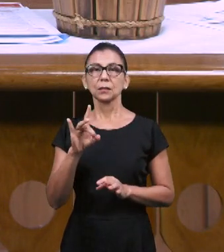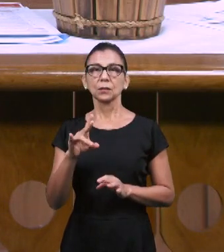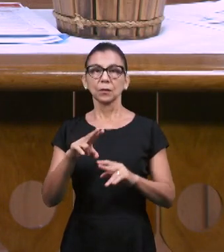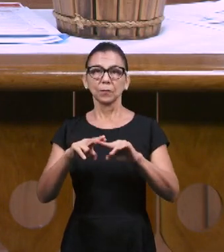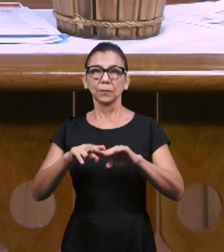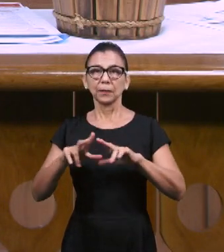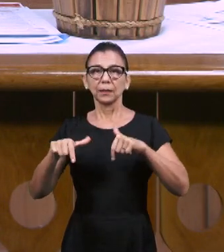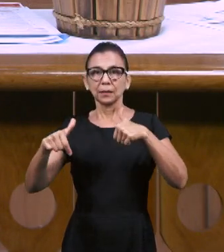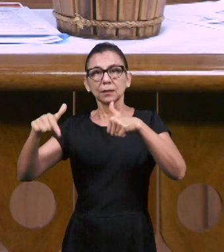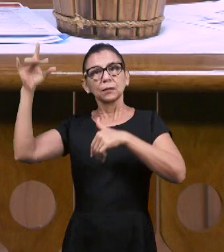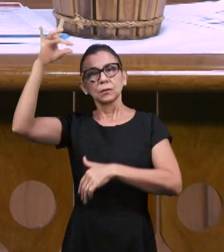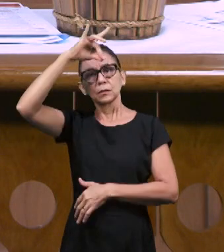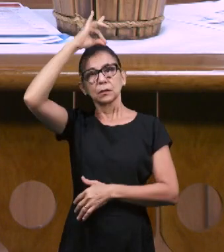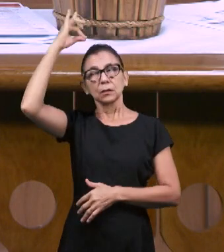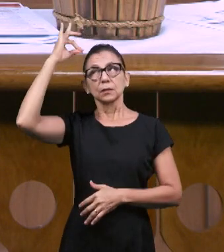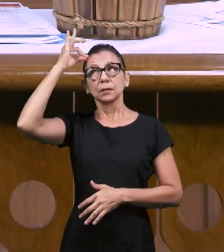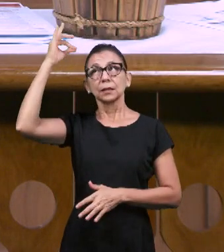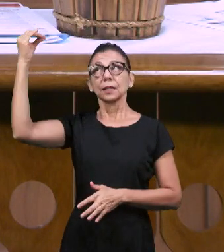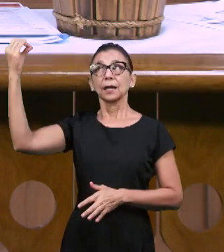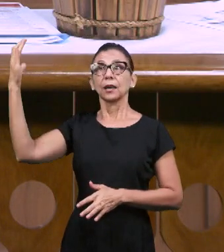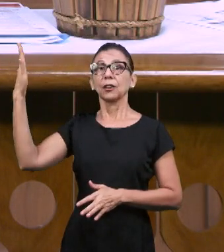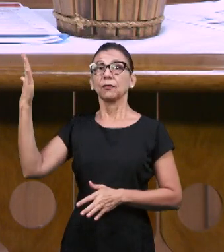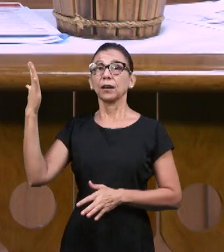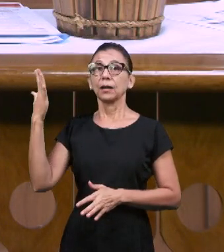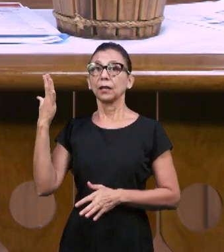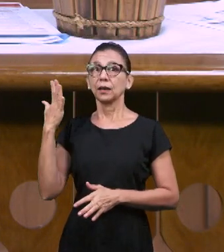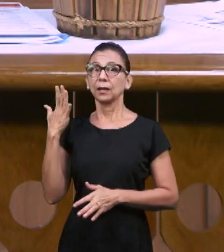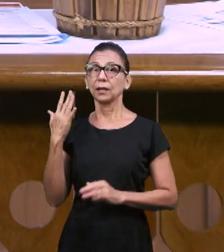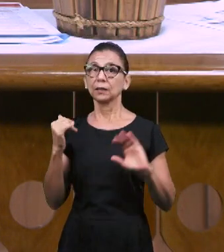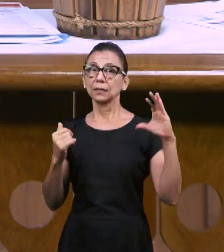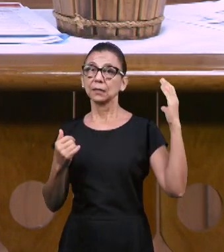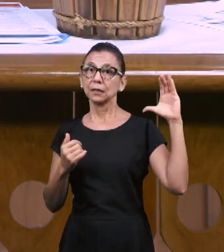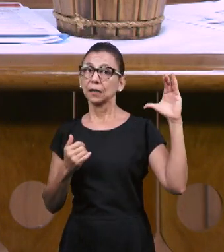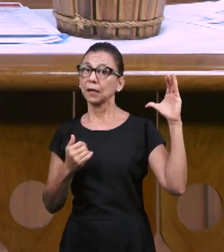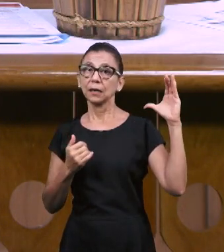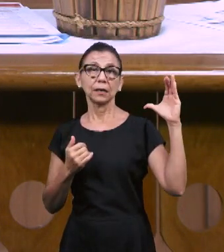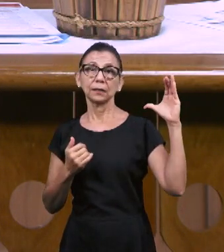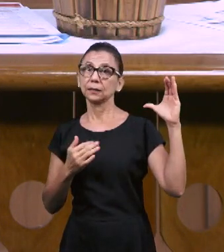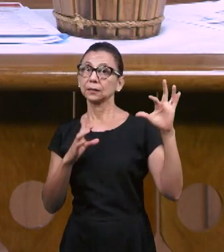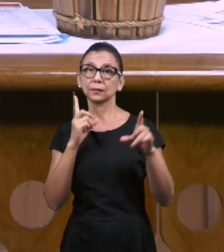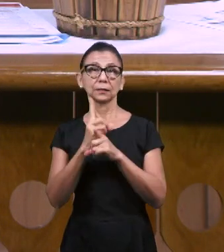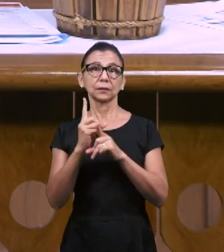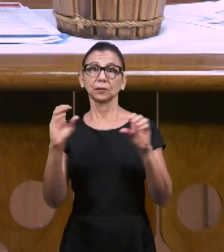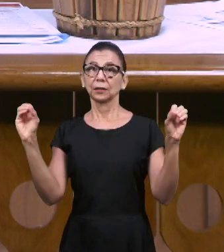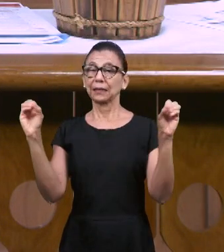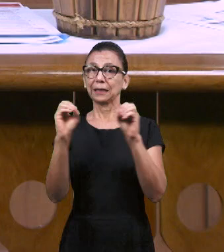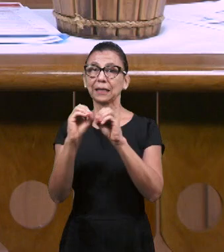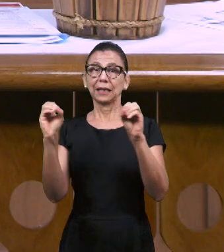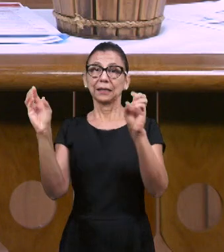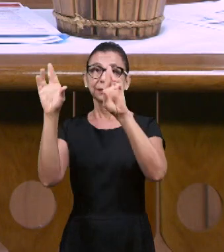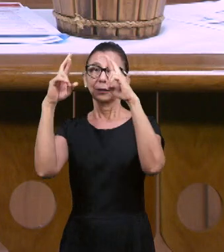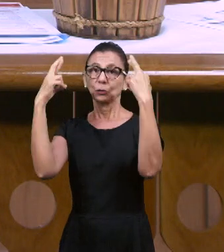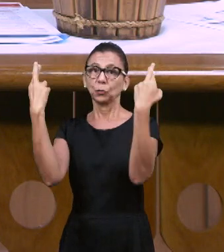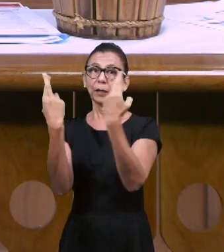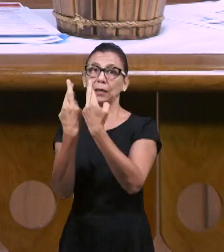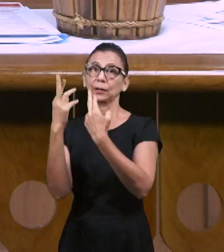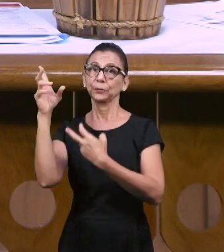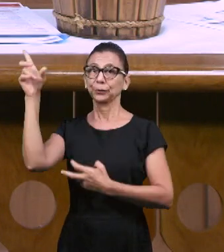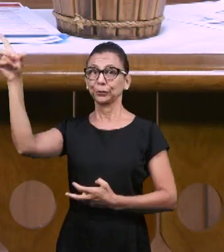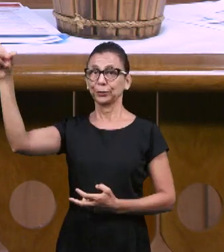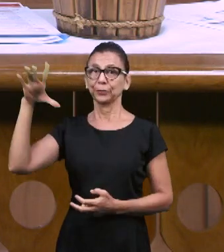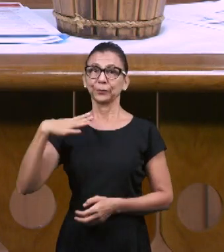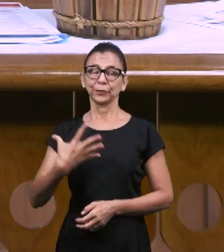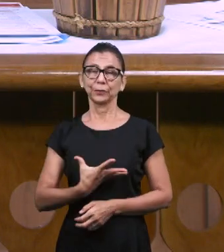le Saint-Esprit. Il n'y a pas la science qui découvre le mystère de